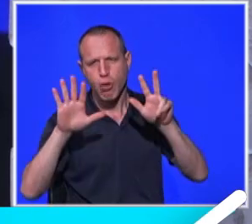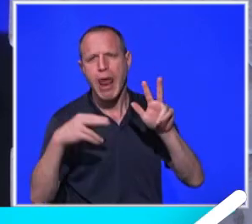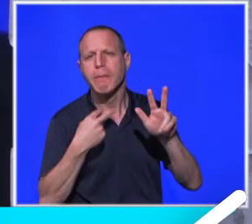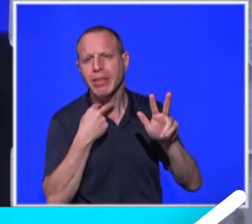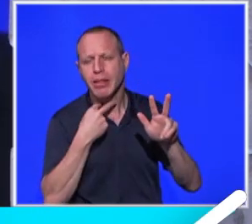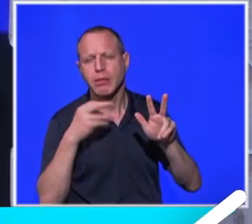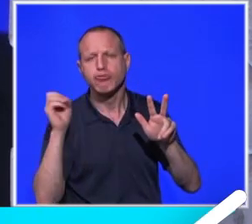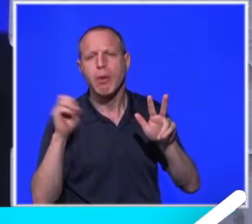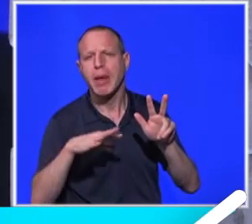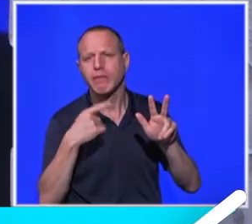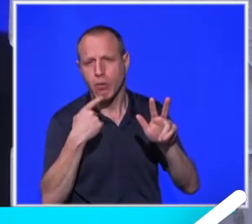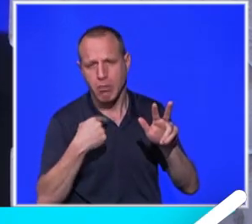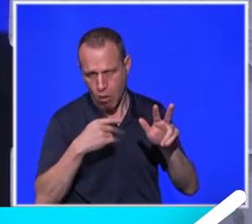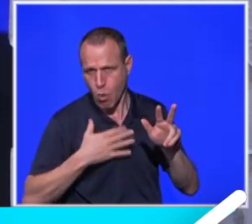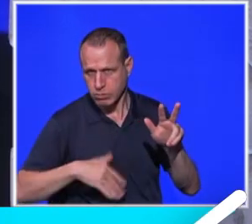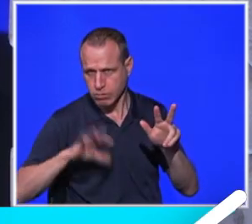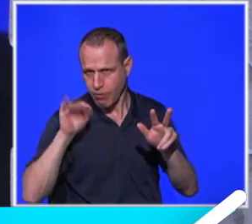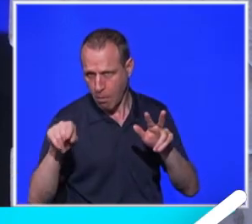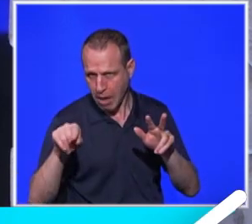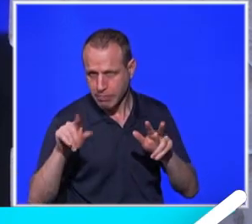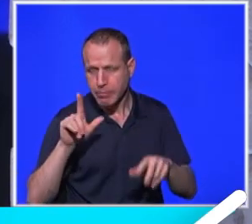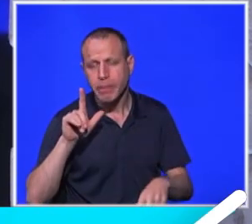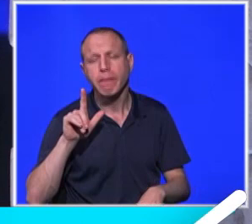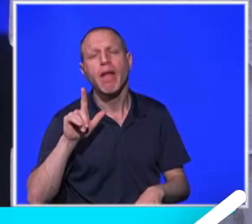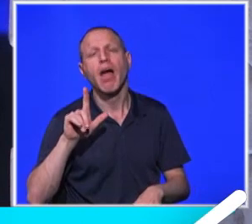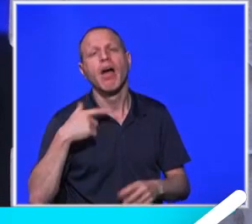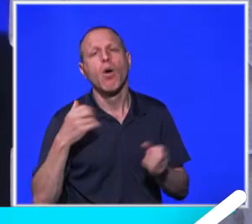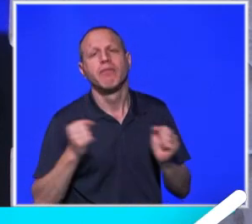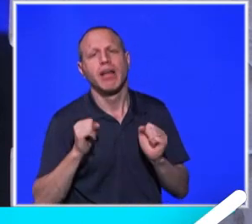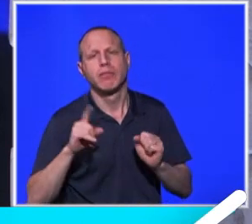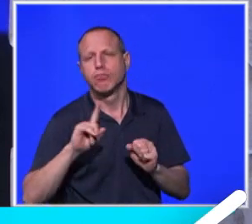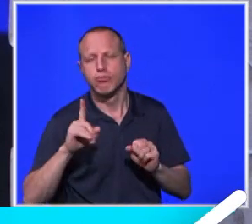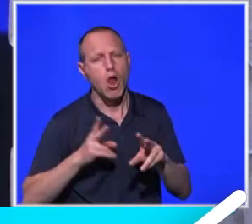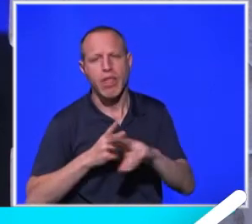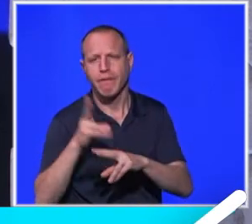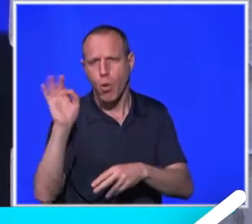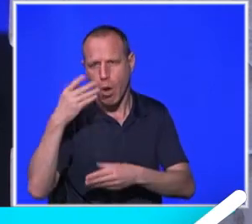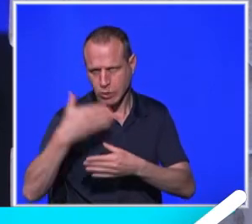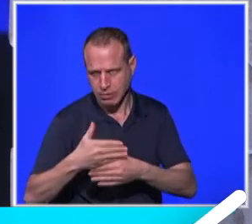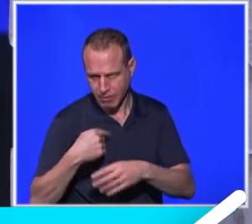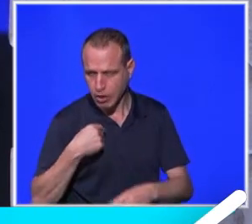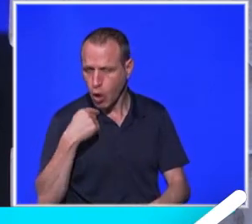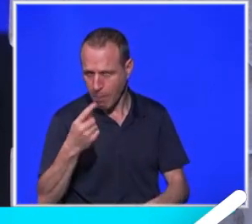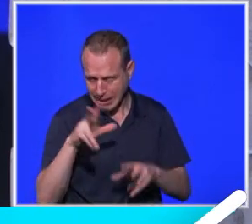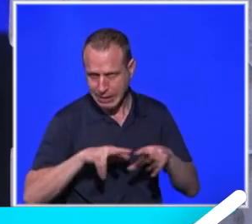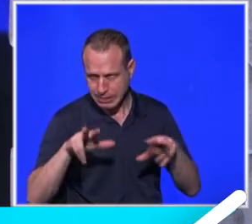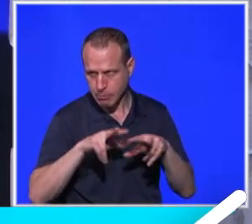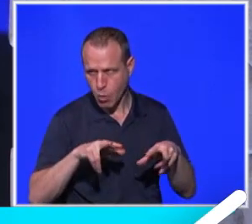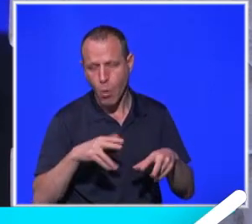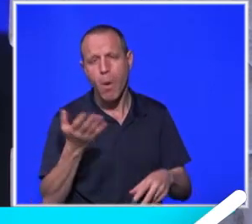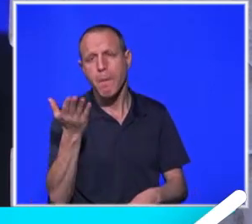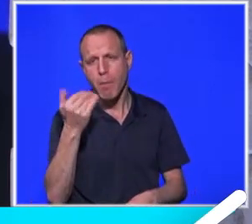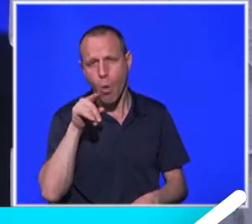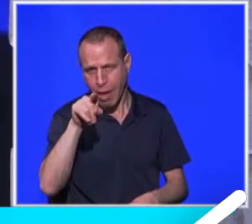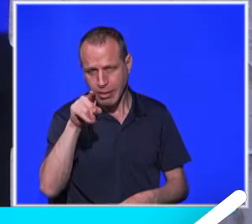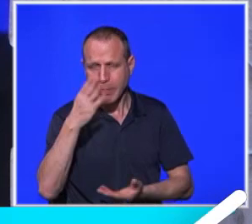מנדטים, שבאים ואומרים, אנחנו רוצים להצביע לכם, ואנחנו מפחדים שלא תעברו את אחוז החסימה. ואני אומרת לציבור, בואו